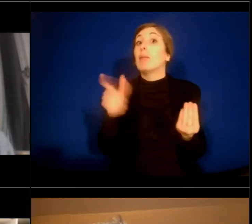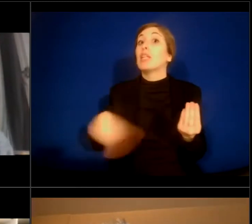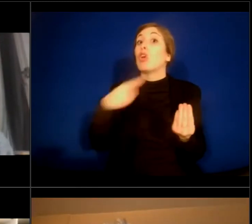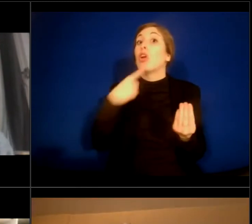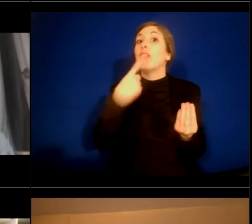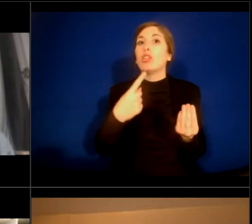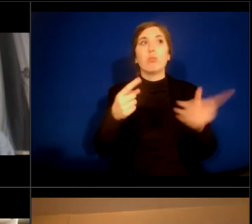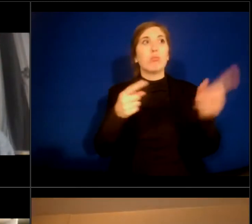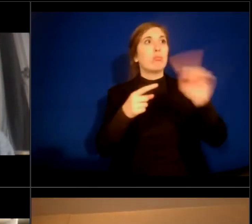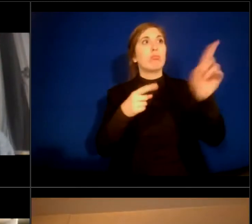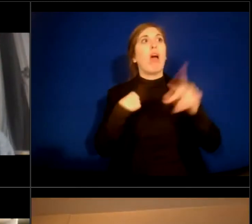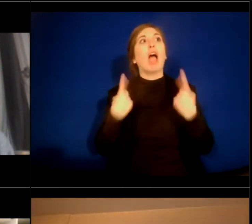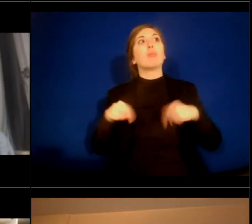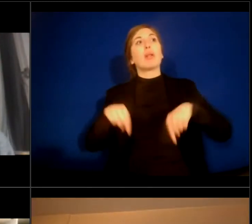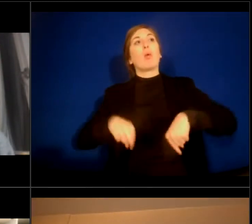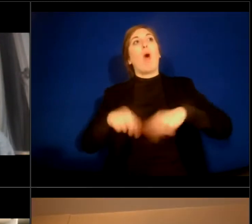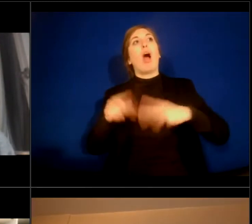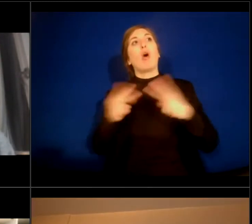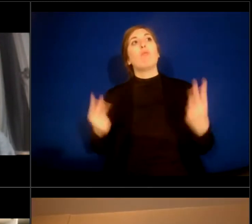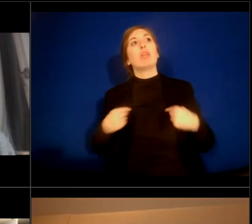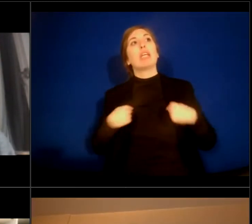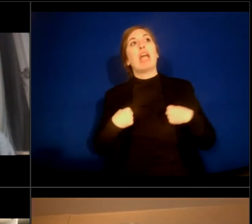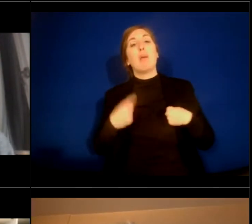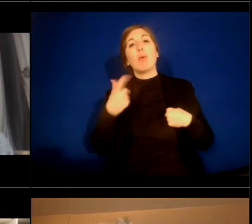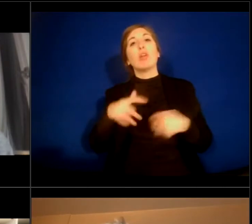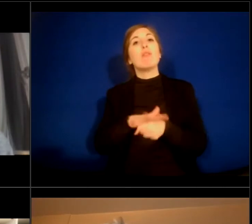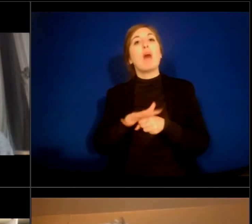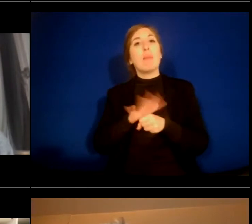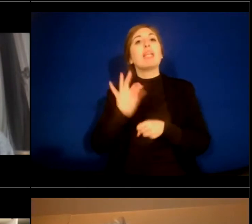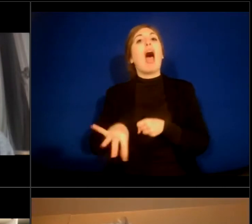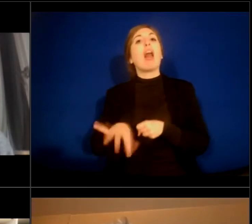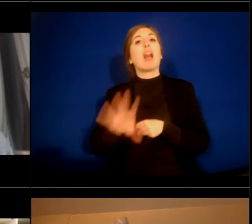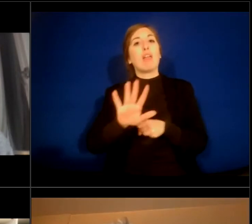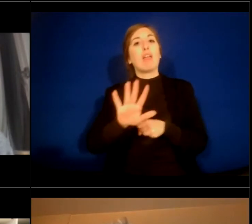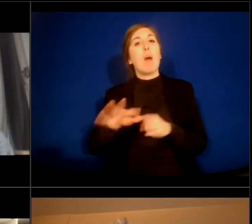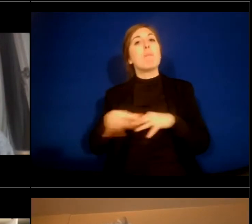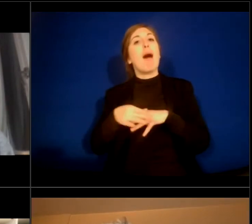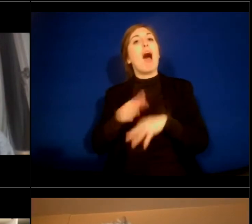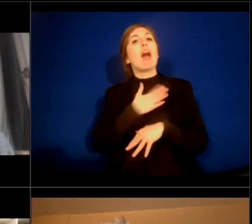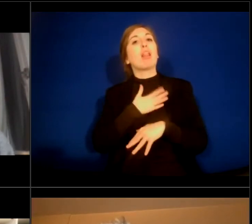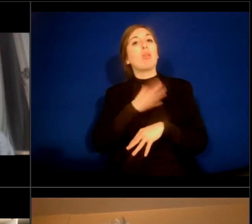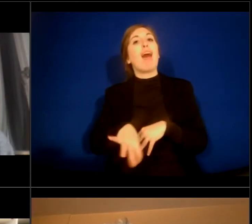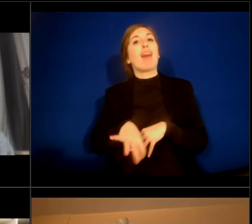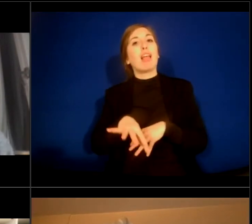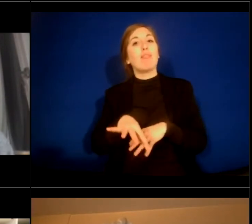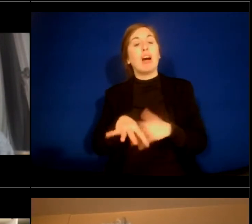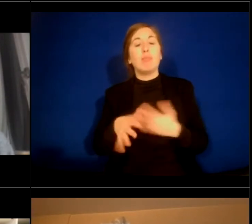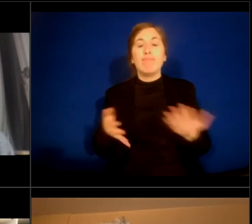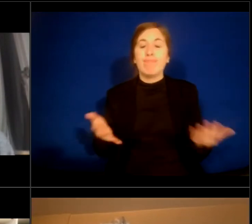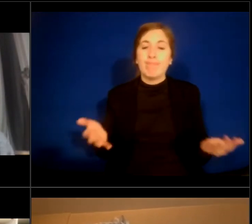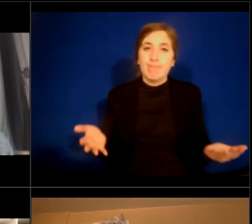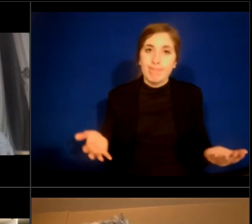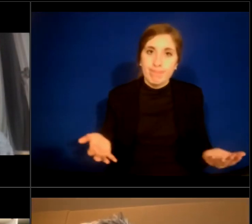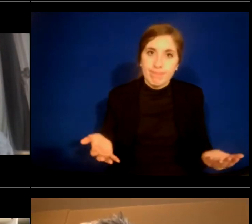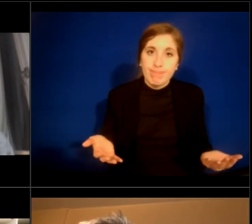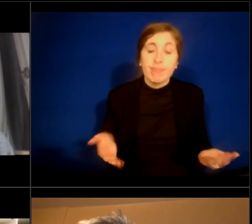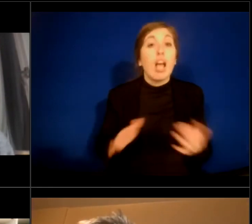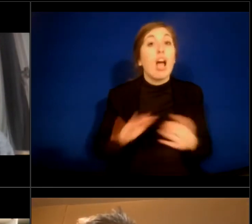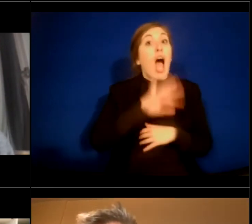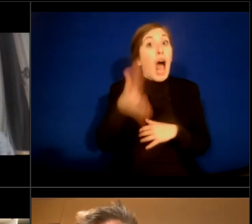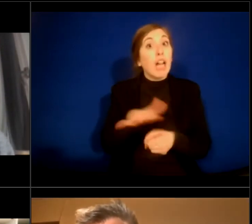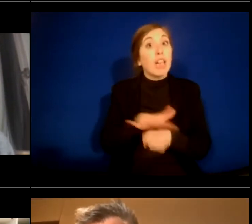qui perché prima o poi la mia famiglia arriverà, mio marito arriverà. Altri che invece già hanno dei contatti.